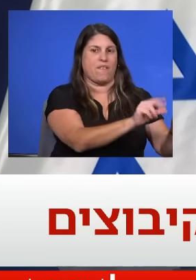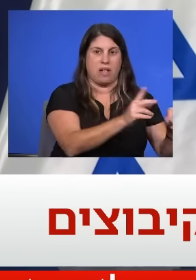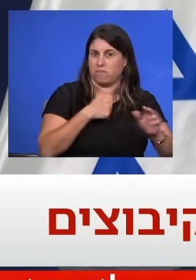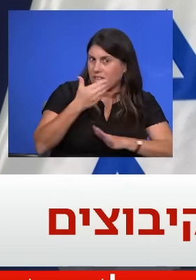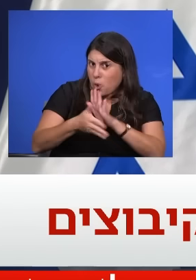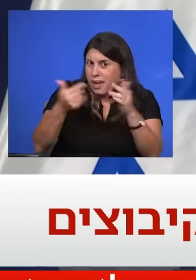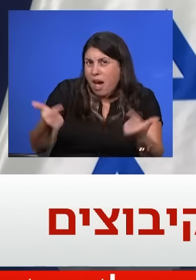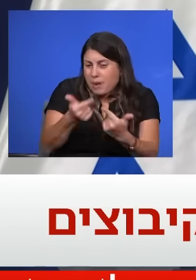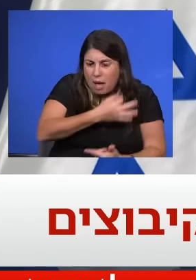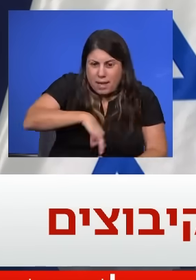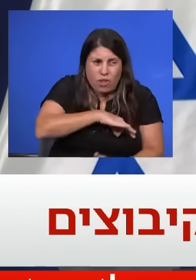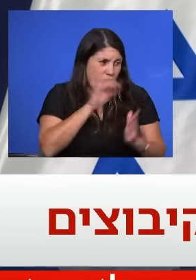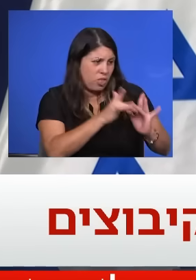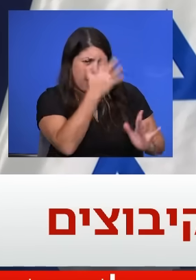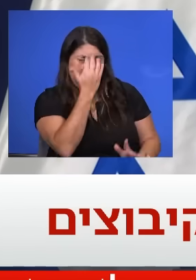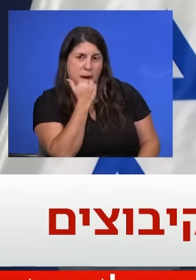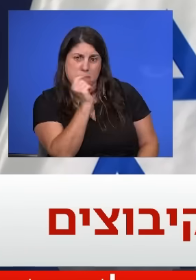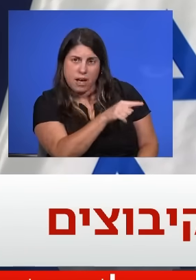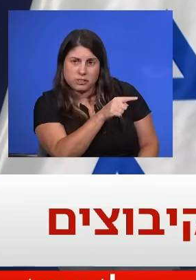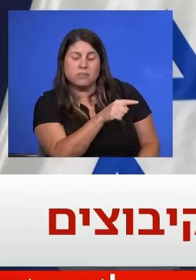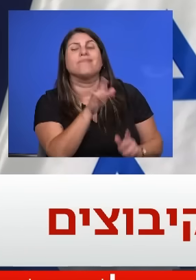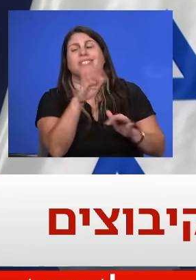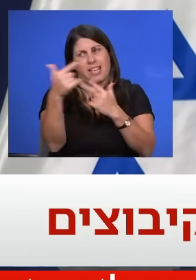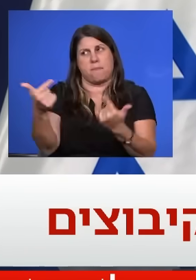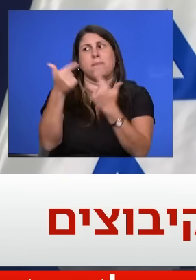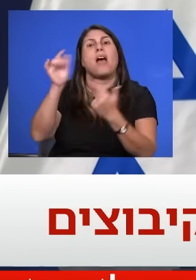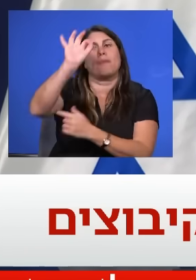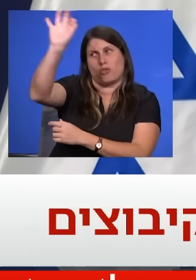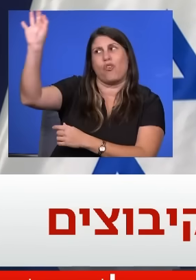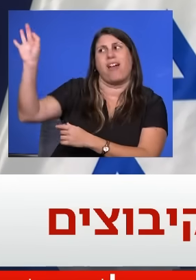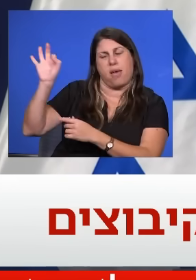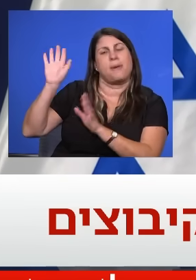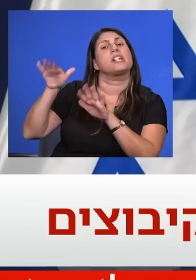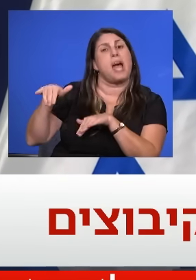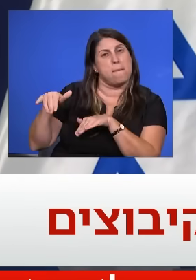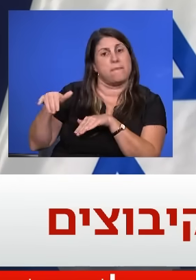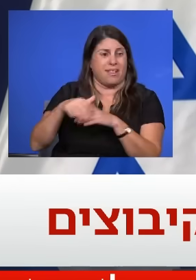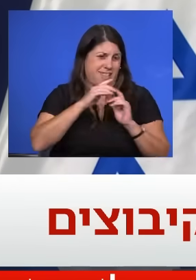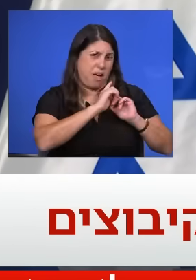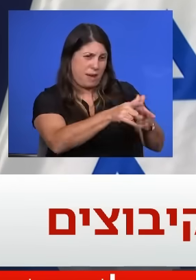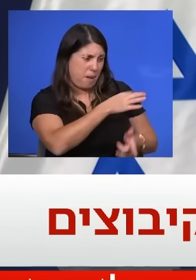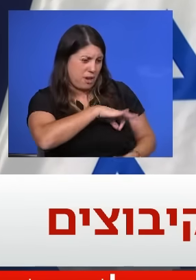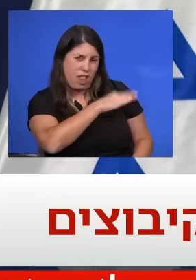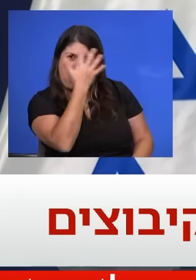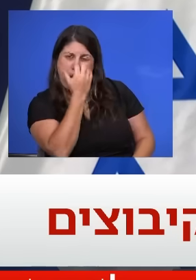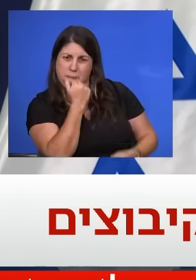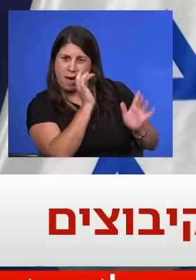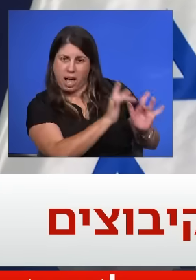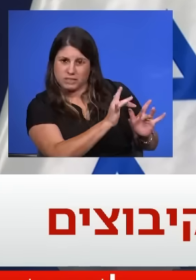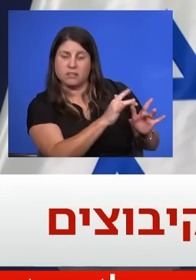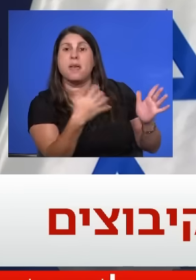בחמאס היא גם המלחמה שלהם. המלחמה שלנו בחמאס היא מבחן לאנושות